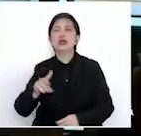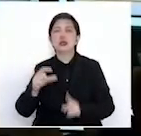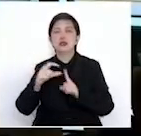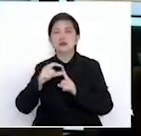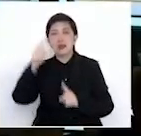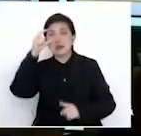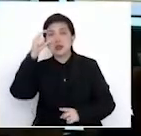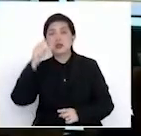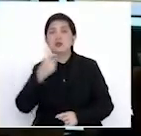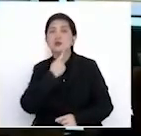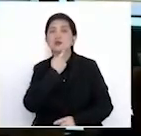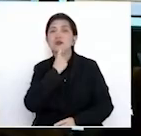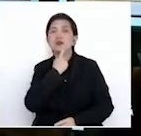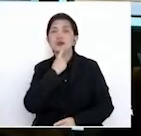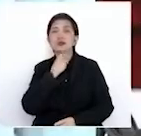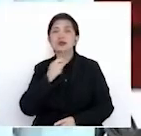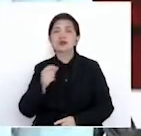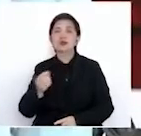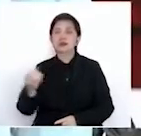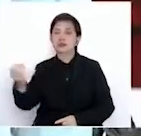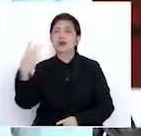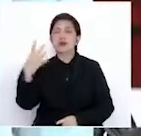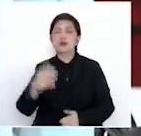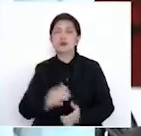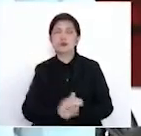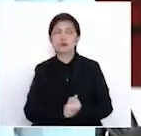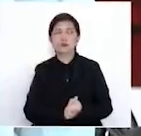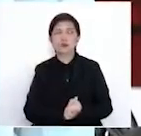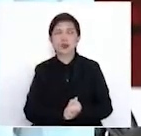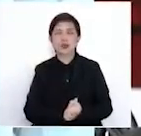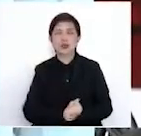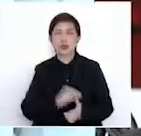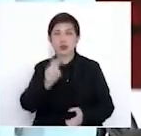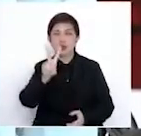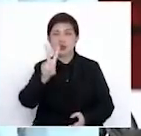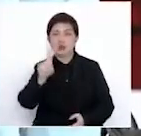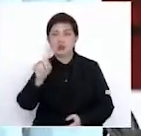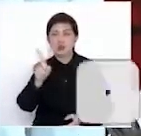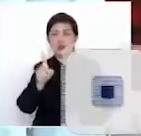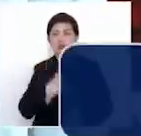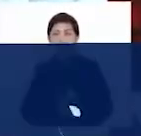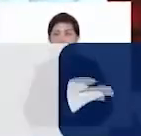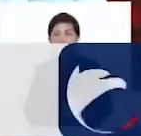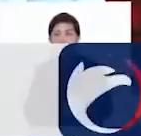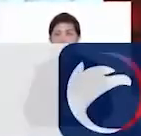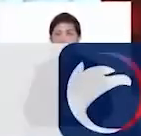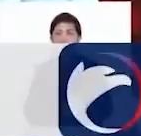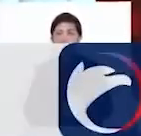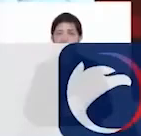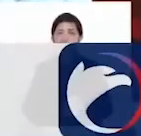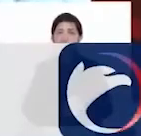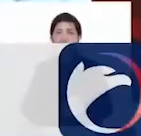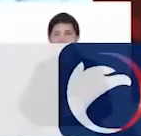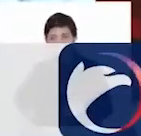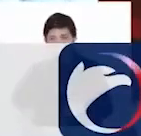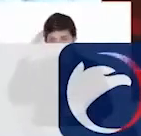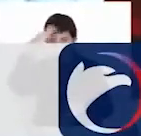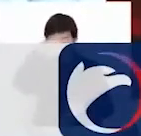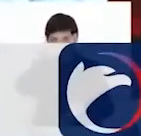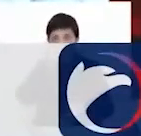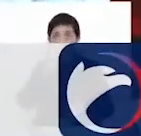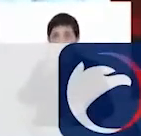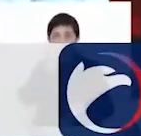menjawab 2 menit Bapak silakan mohon maaf 1 menit atau 2 menit 2 Men 2 menit Kang Emil yang saya hormati pertanyaannya